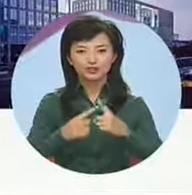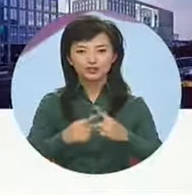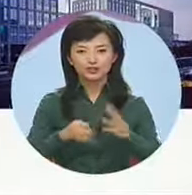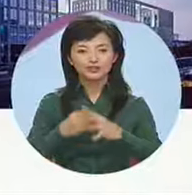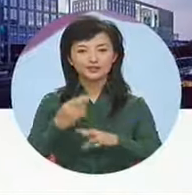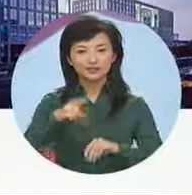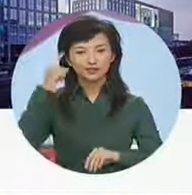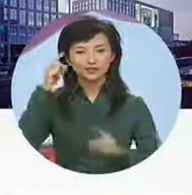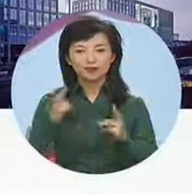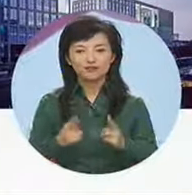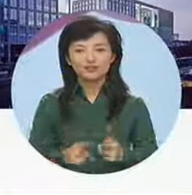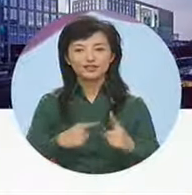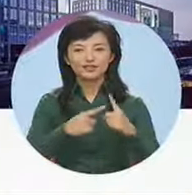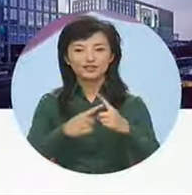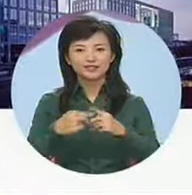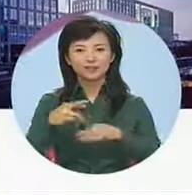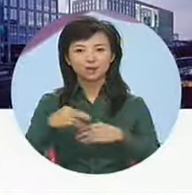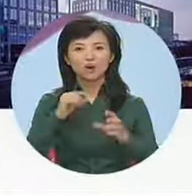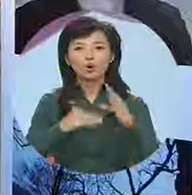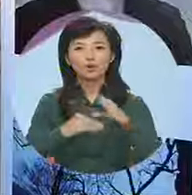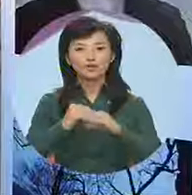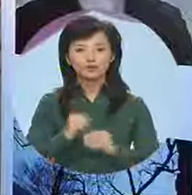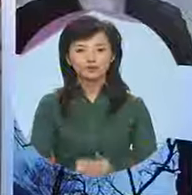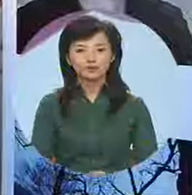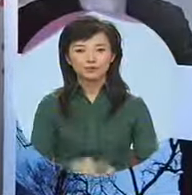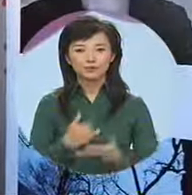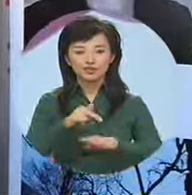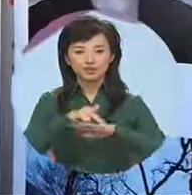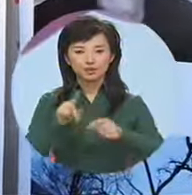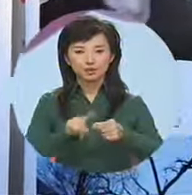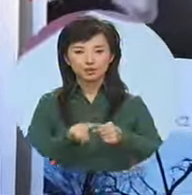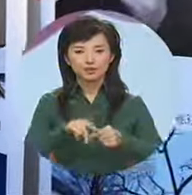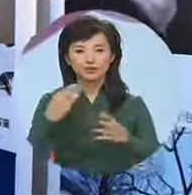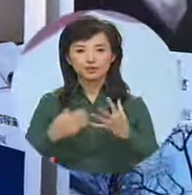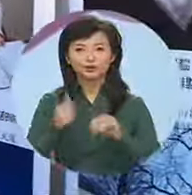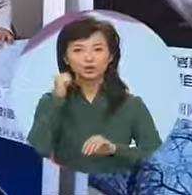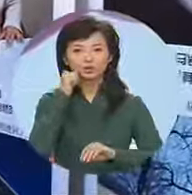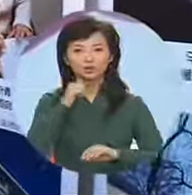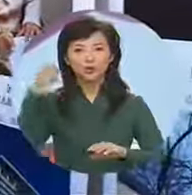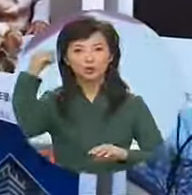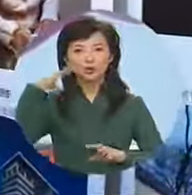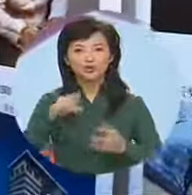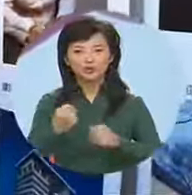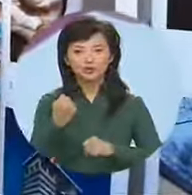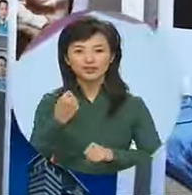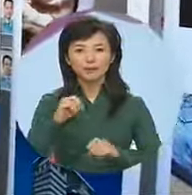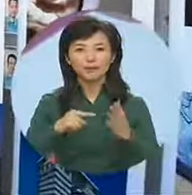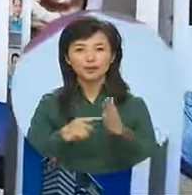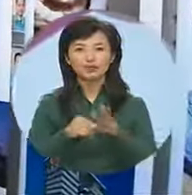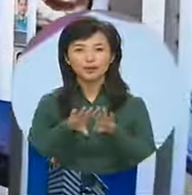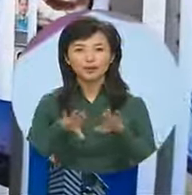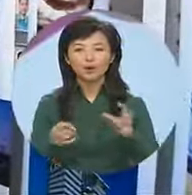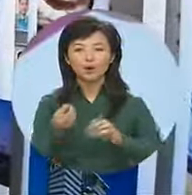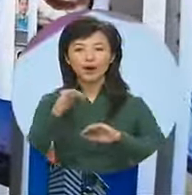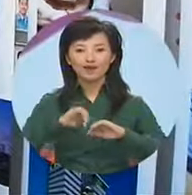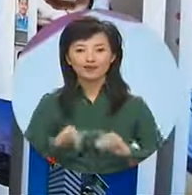建筑的概念让人性的诚意融入固体的建筑在设计中叶一千用娴熟的宏观控制能力使错终的矛盾得到平衡和化